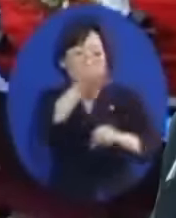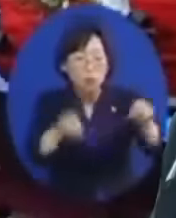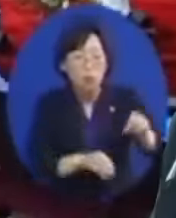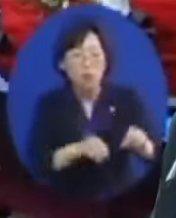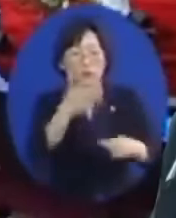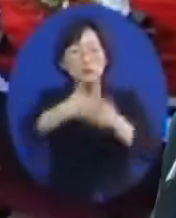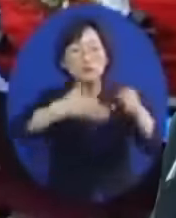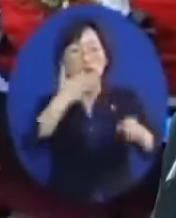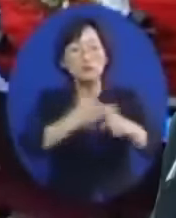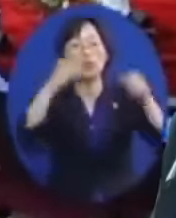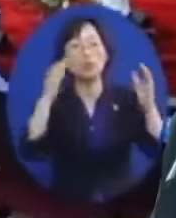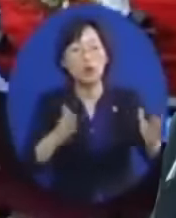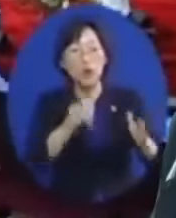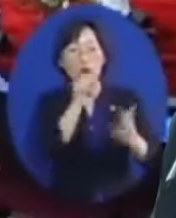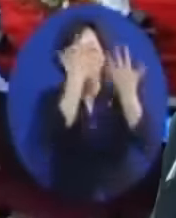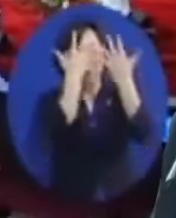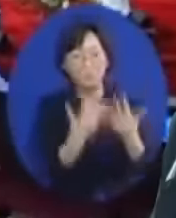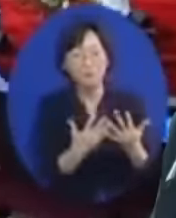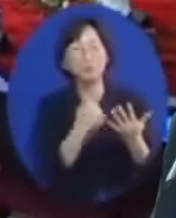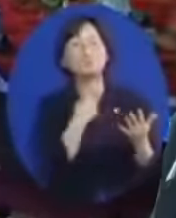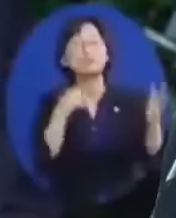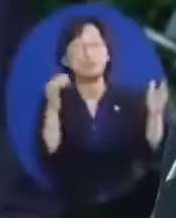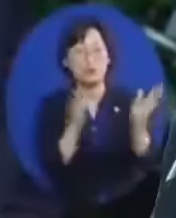19년 감옥살이를 하고